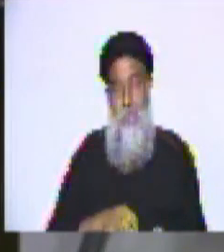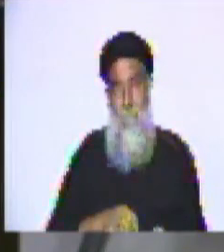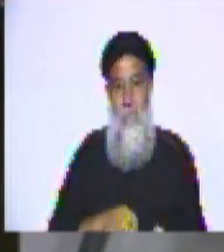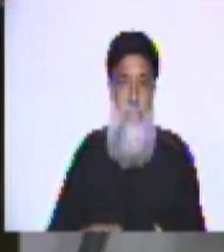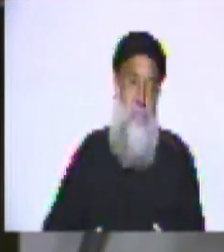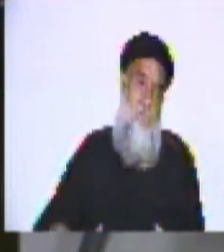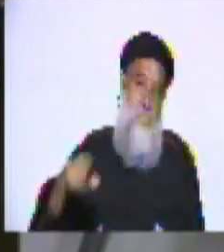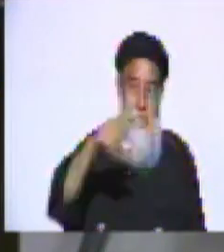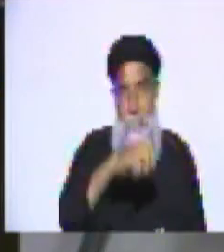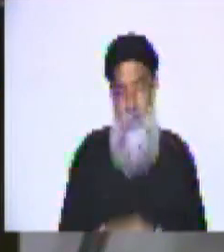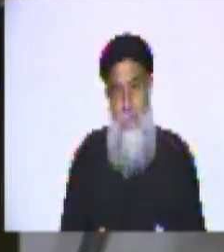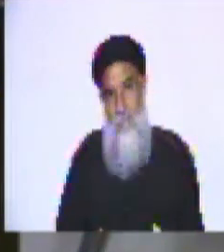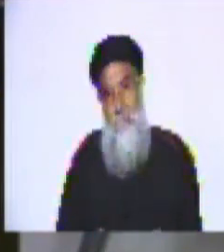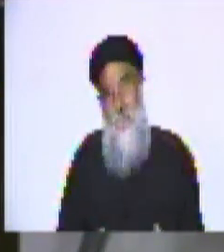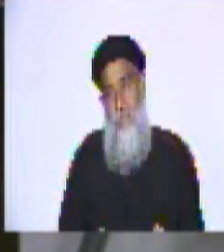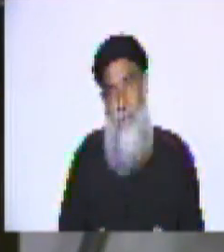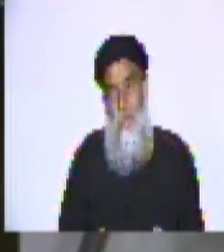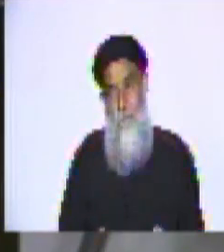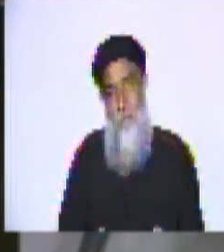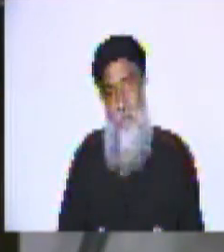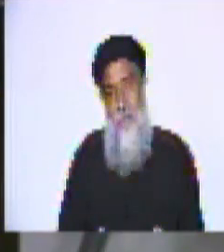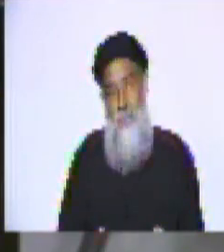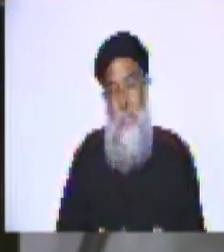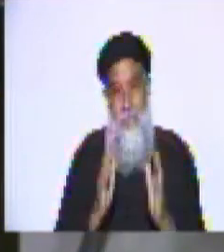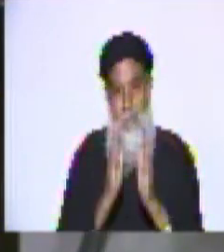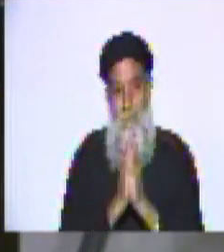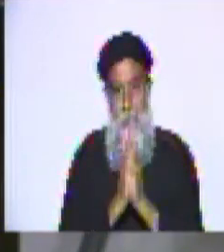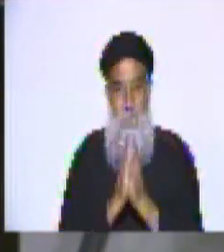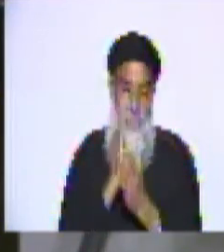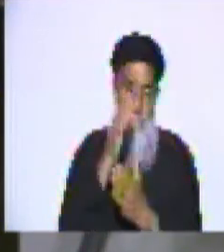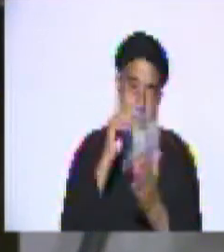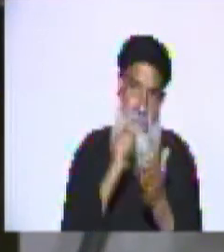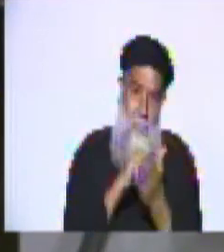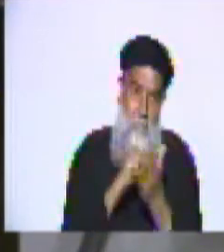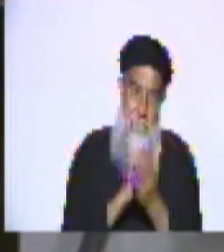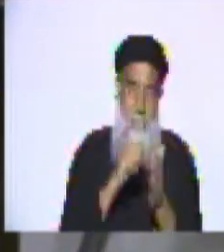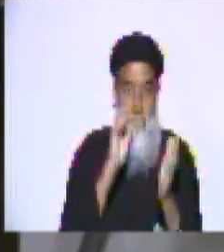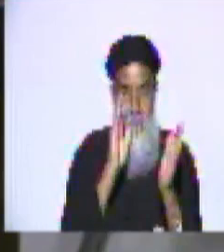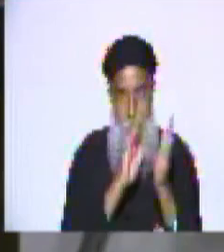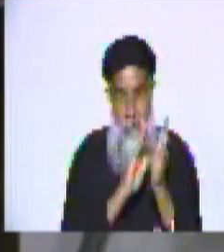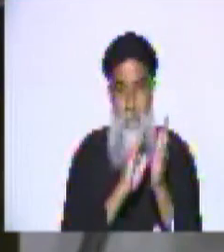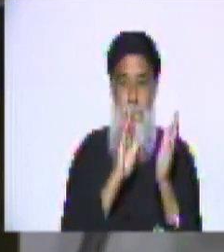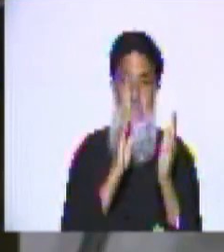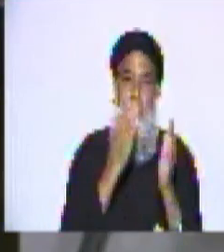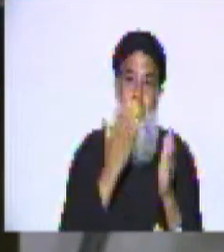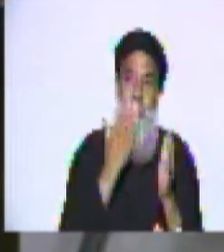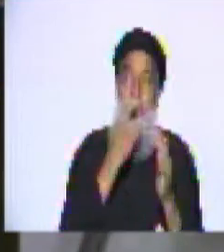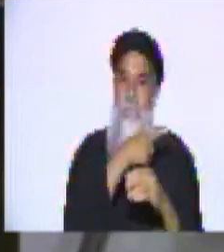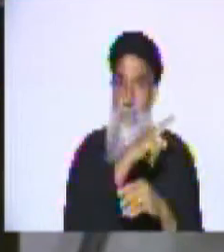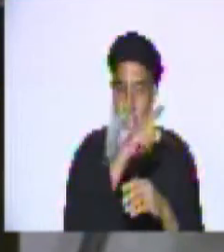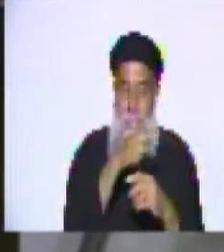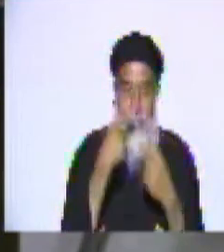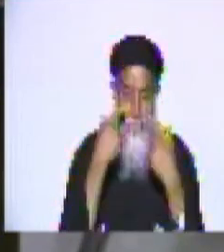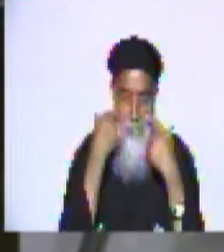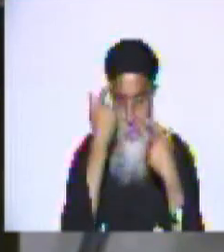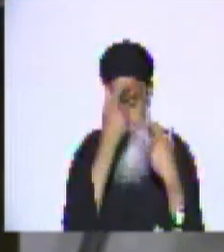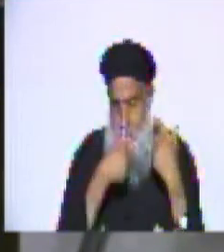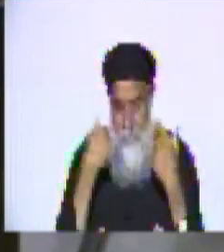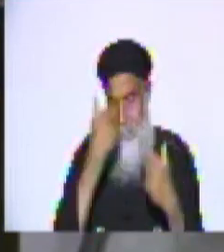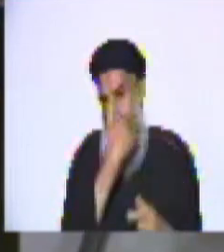زي ما السيد المسيح قال متى صليت ادخل مخدعك واغلق بابك حتى لا تظهر